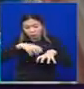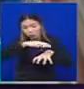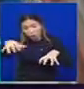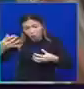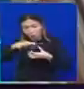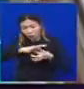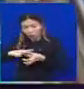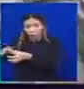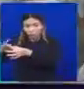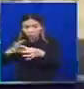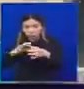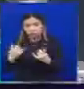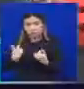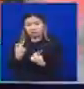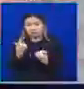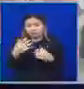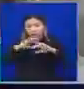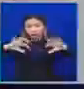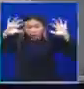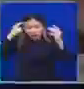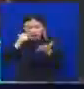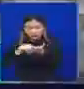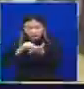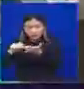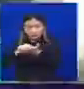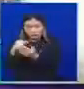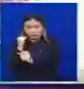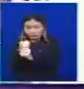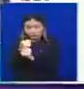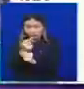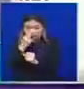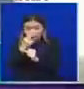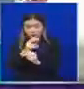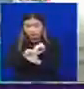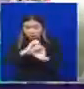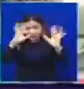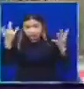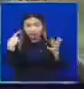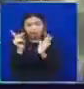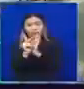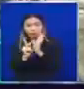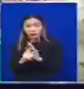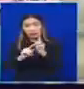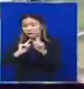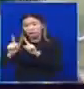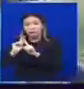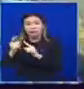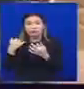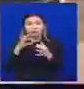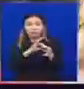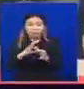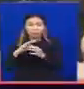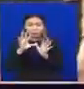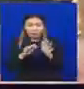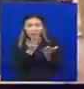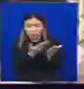ฐบาลชุดนี้เดินหน้าแก้ไขปัญหานี้อย่างจริงจังและเป็นรูปธรรมไม่ว่าจะเป็นการออกกฎหมายลูกของพระราชบัญญัติประมงได้แล้ว